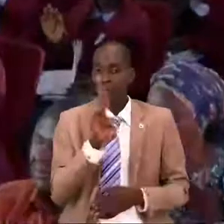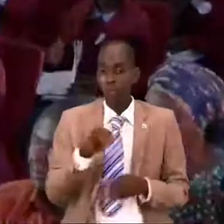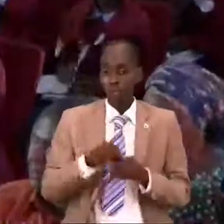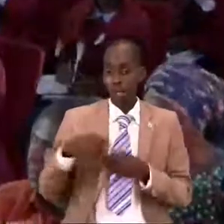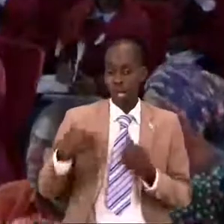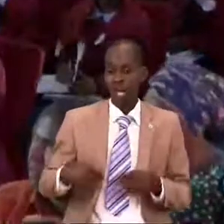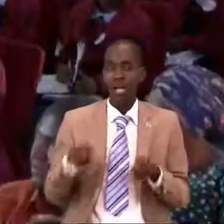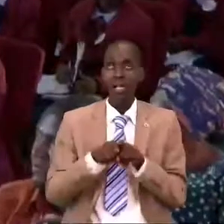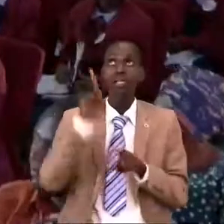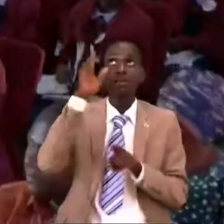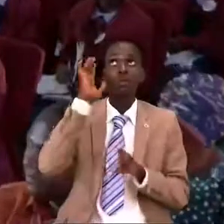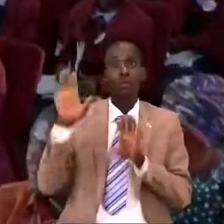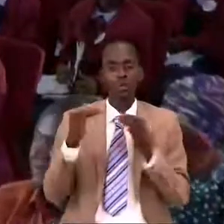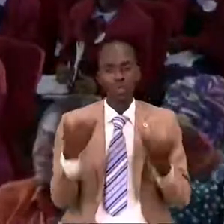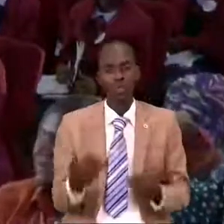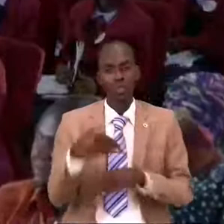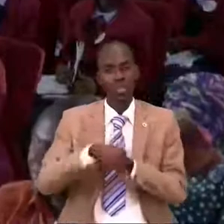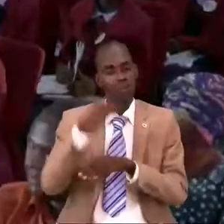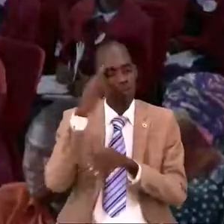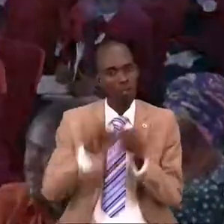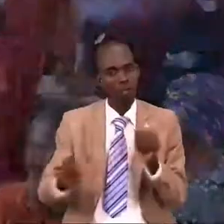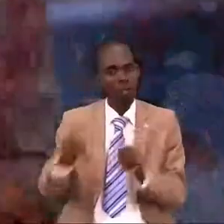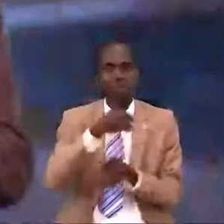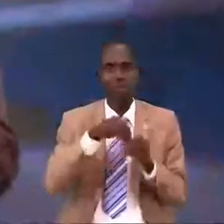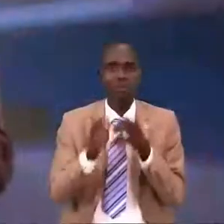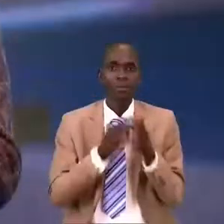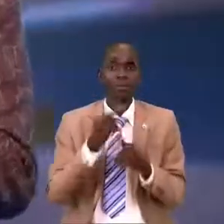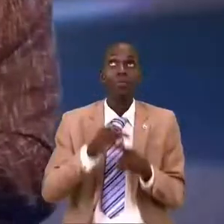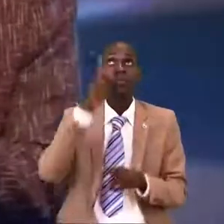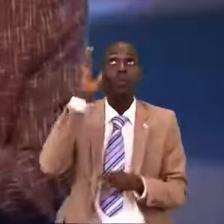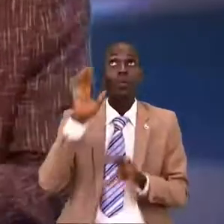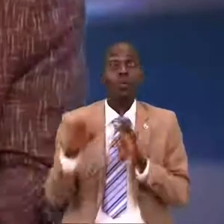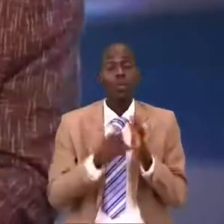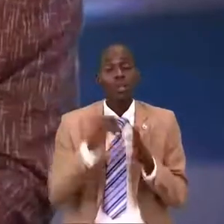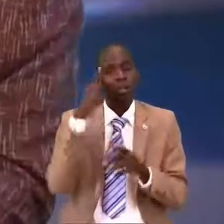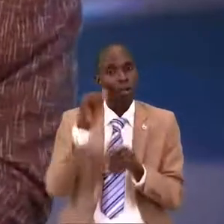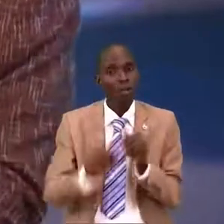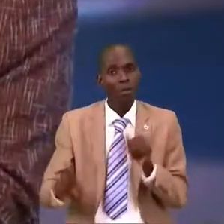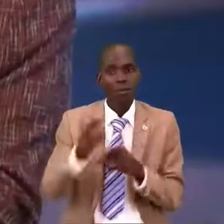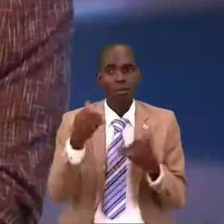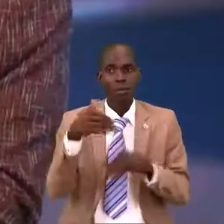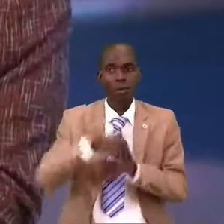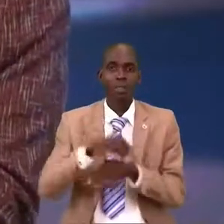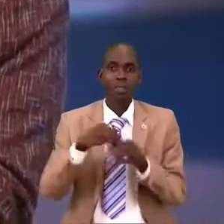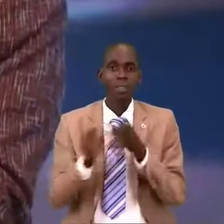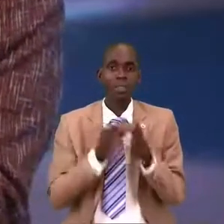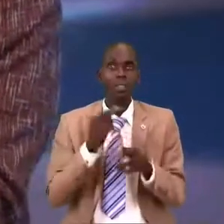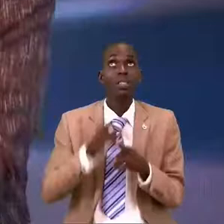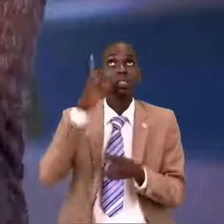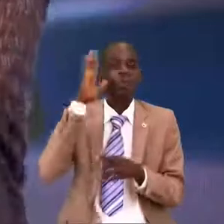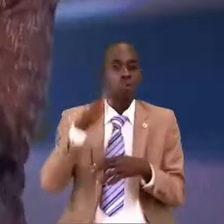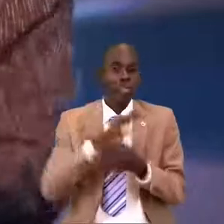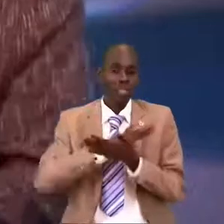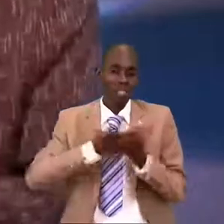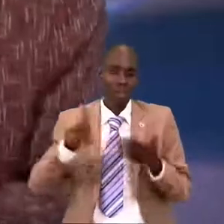soir. Il va te laver. Il va créer en moi un cœur pur, oh Dieu. Renouvelle en moi un